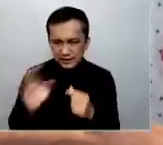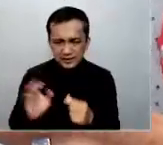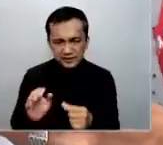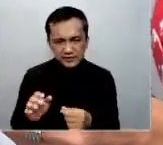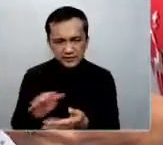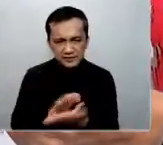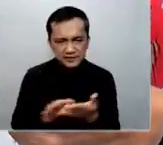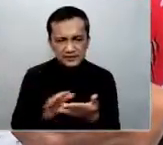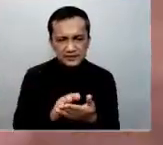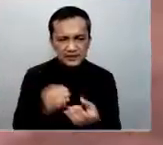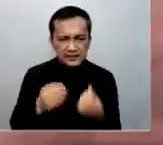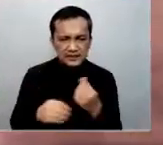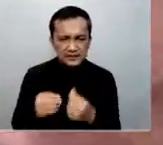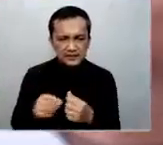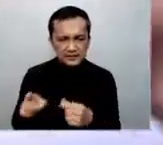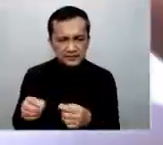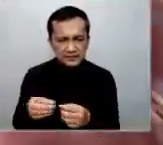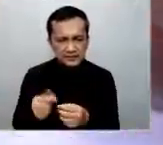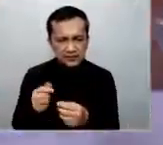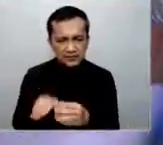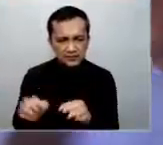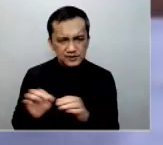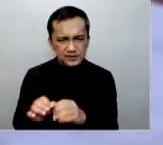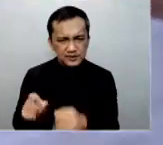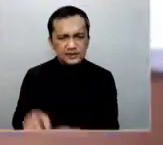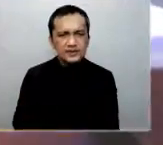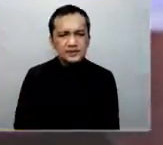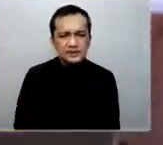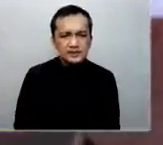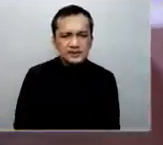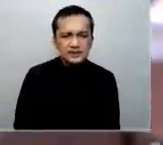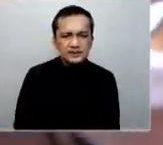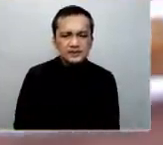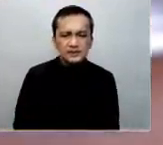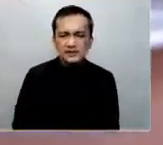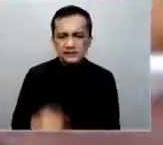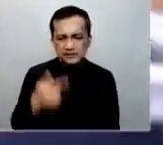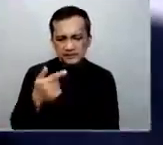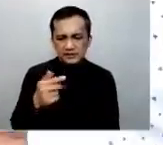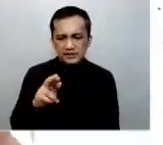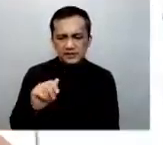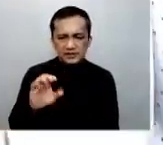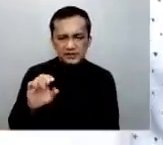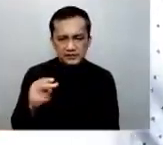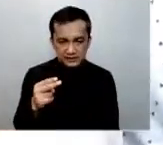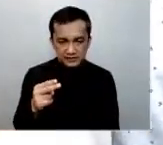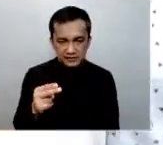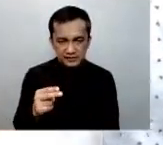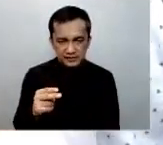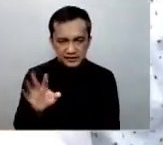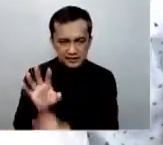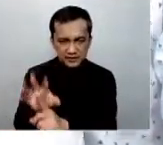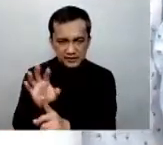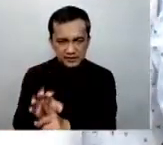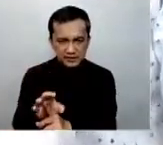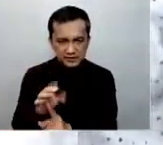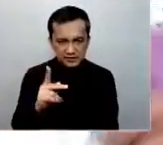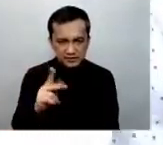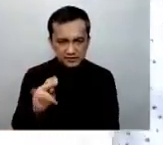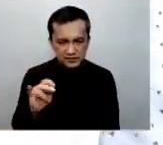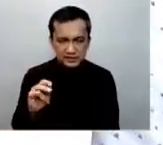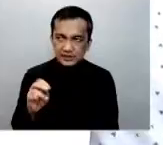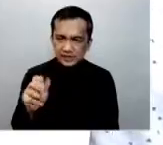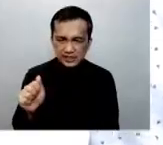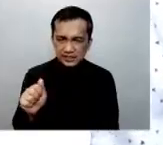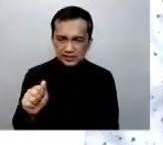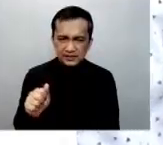mga kakanin. Lalo na ito, bakit itim? Miss Gretch, ano, trending kasi si Black Kuchinta that time. So,